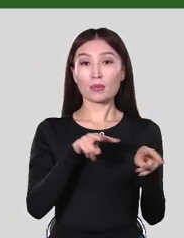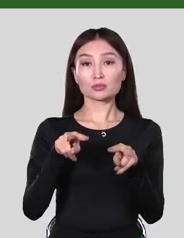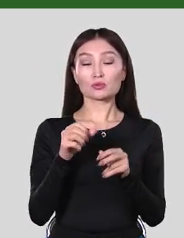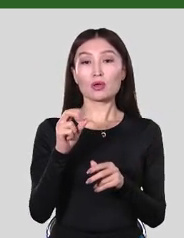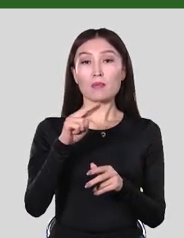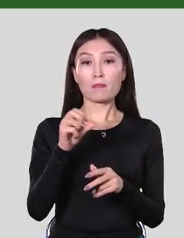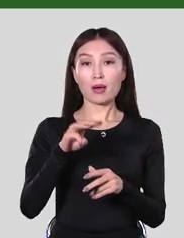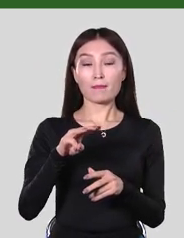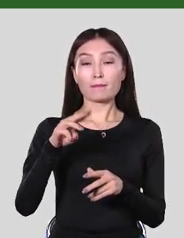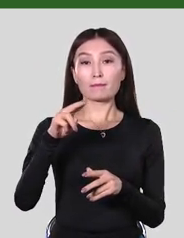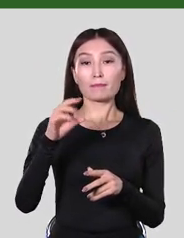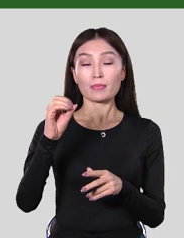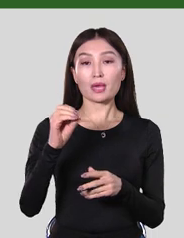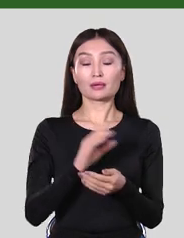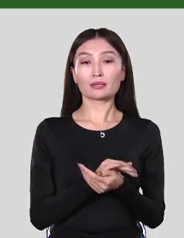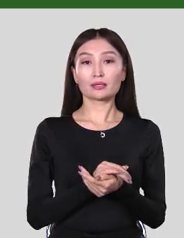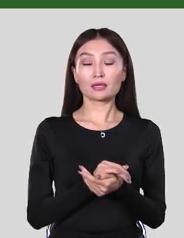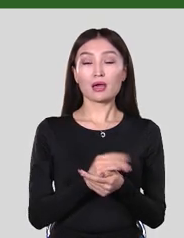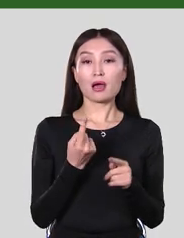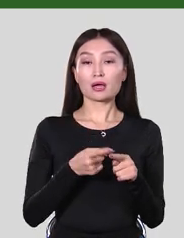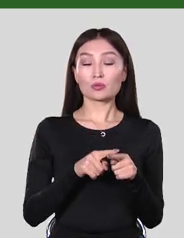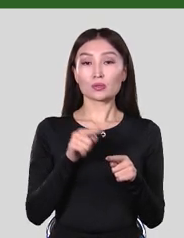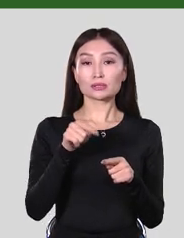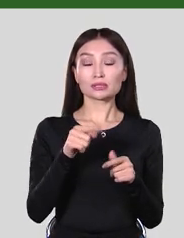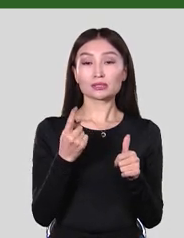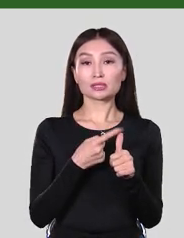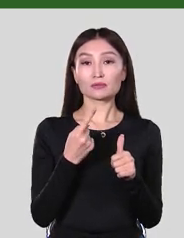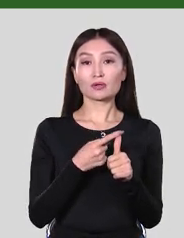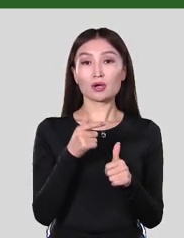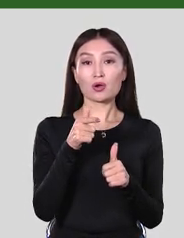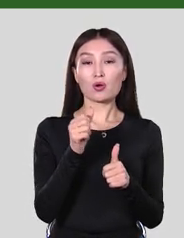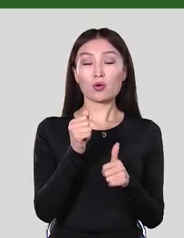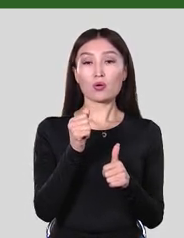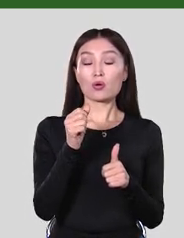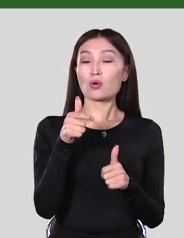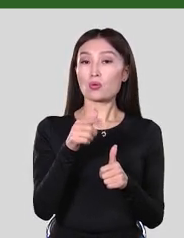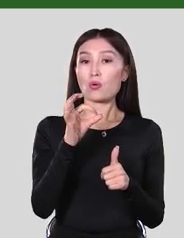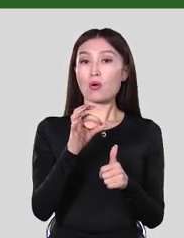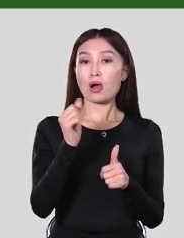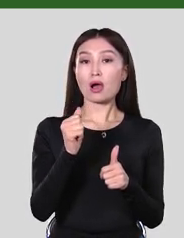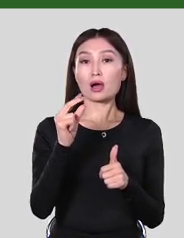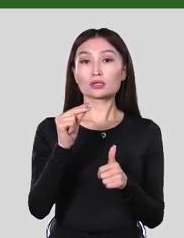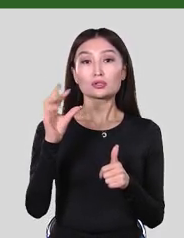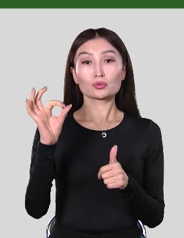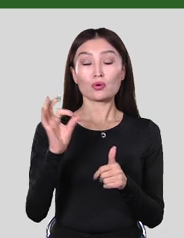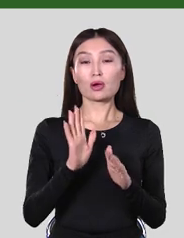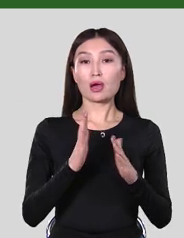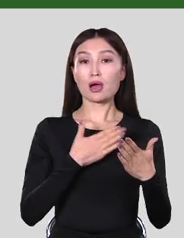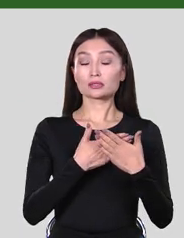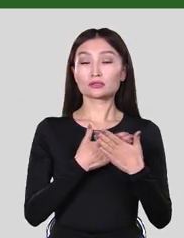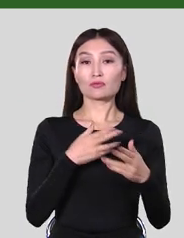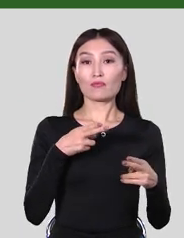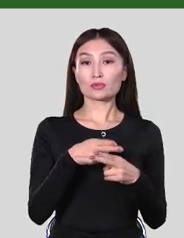пампе южноамериканские ковбои, которых здесь называют гуачо. При таком активном